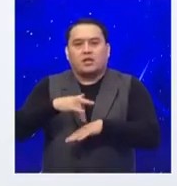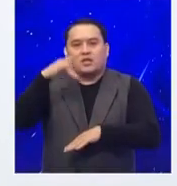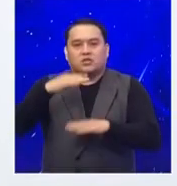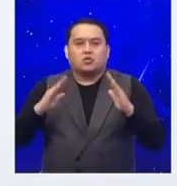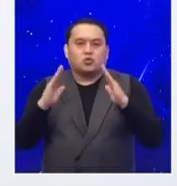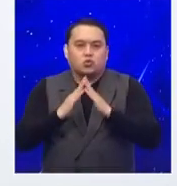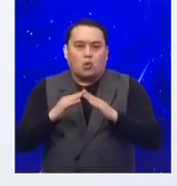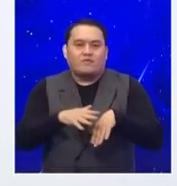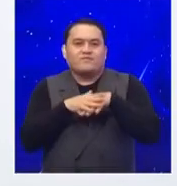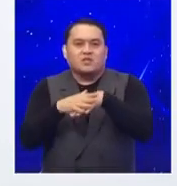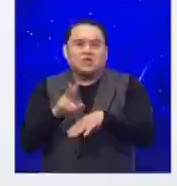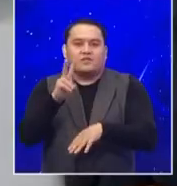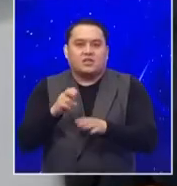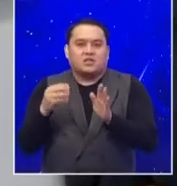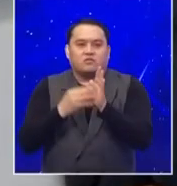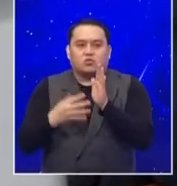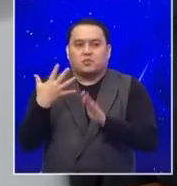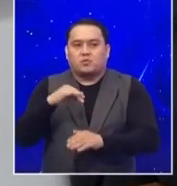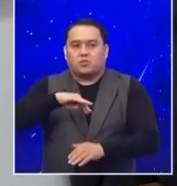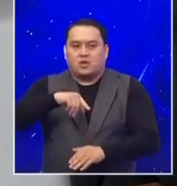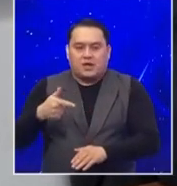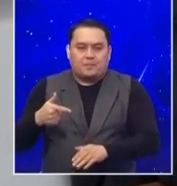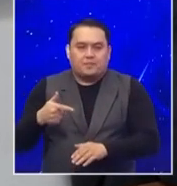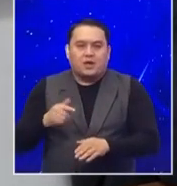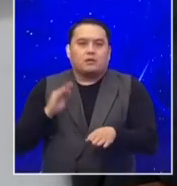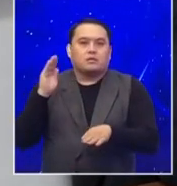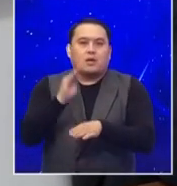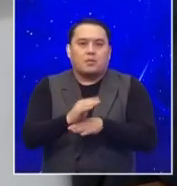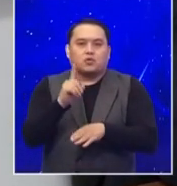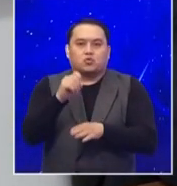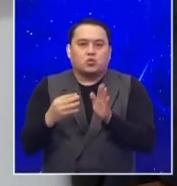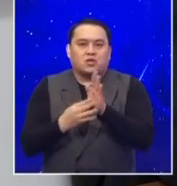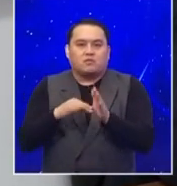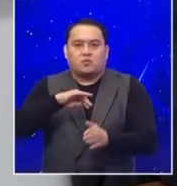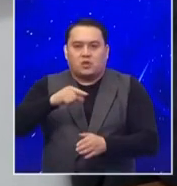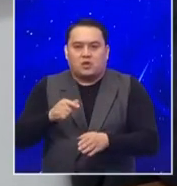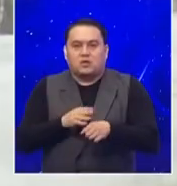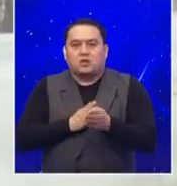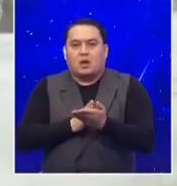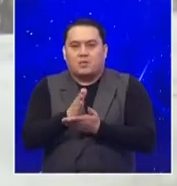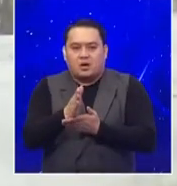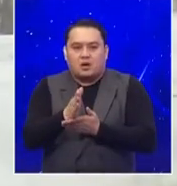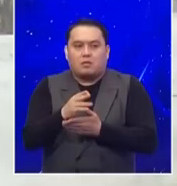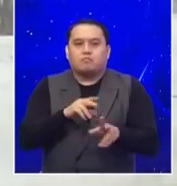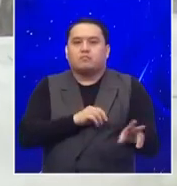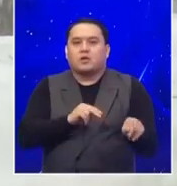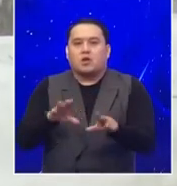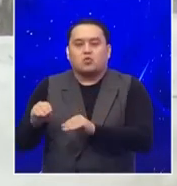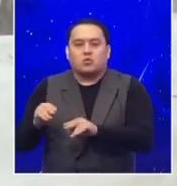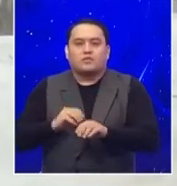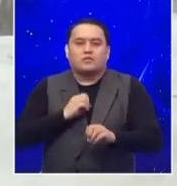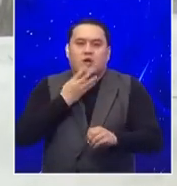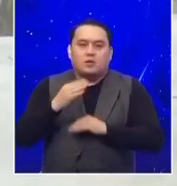дома. На это выделено 295 миллионов тенге. Дополнительно 109 миллионов будут направлены на благоустройство территорий